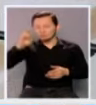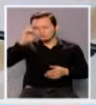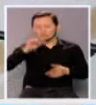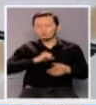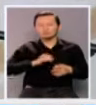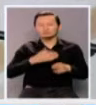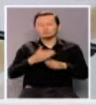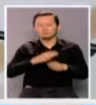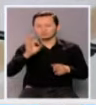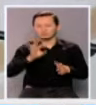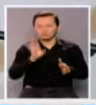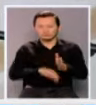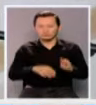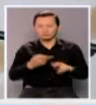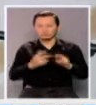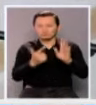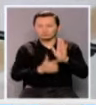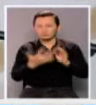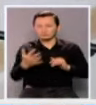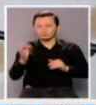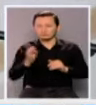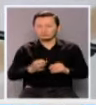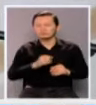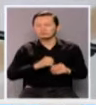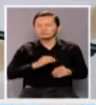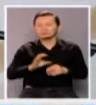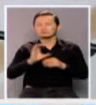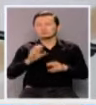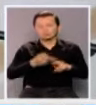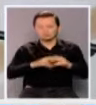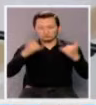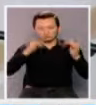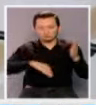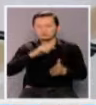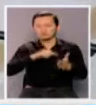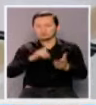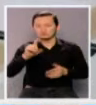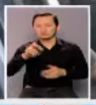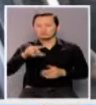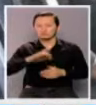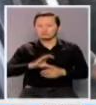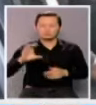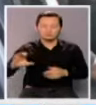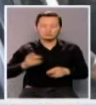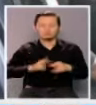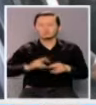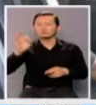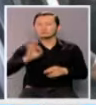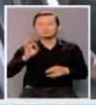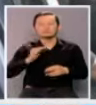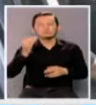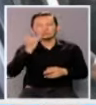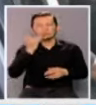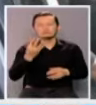без залога, а остальные 75% выдается под залог племенного скота. Кроме того, процентная ставка такого